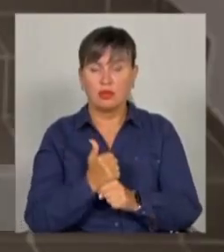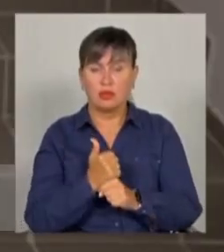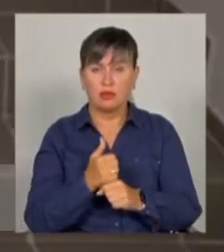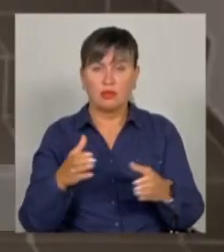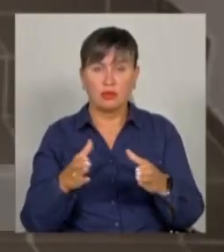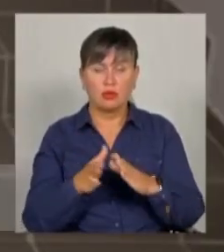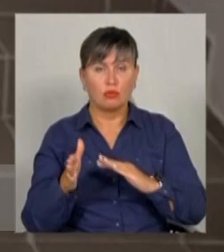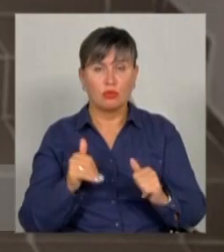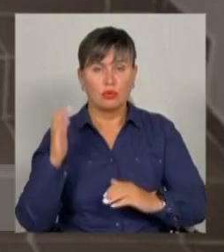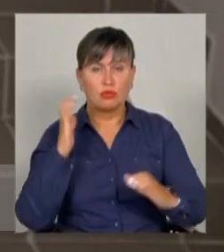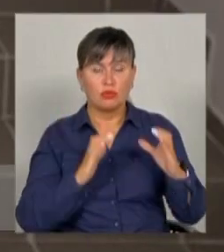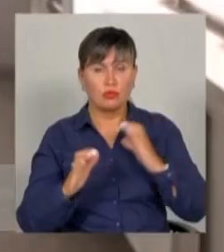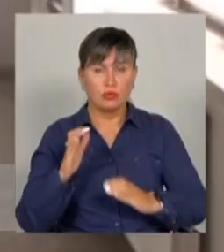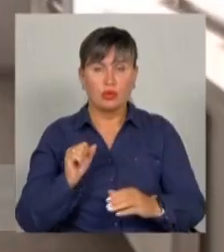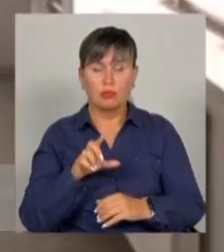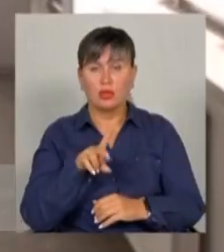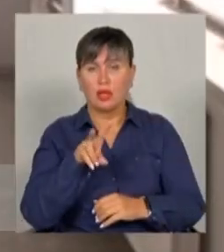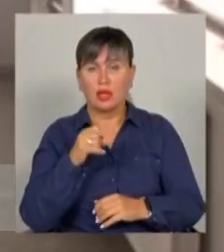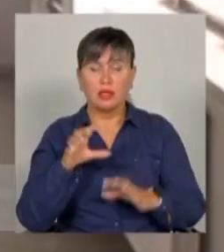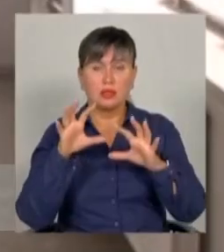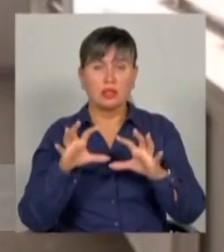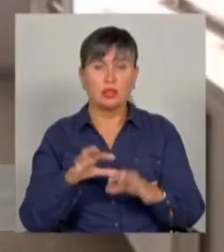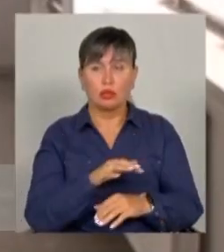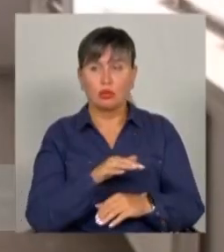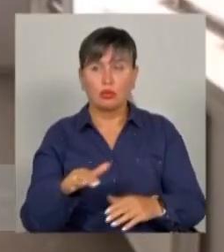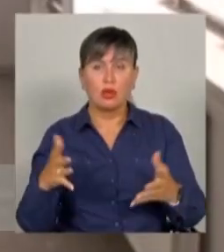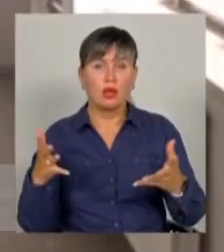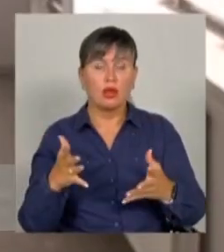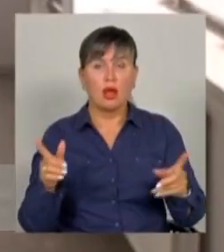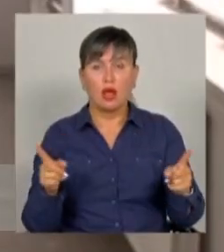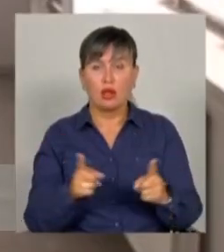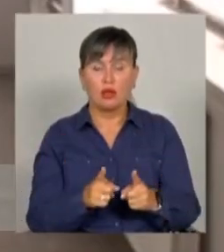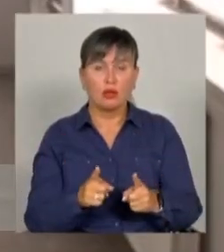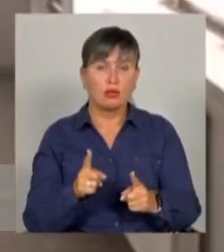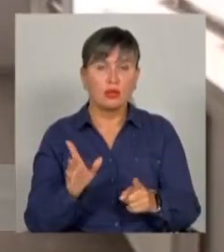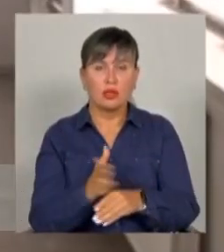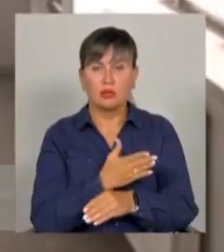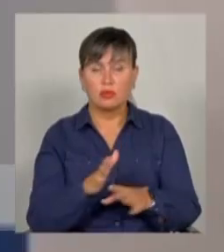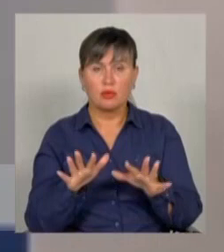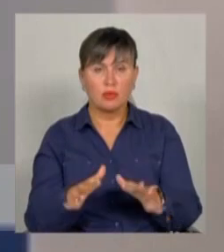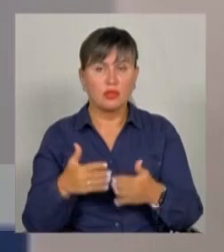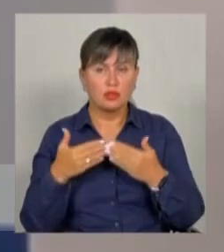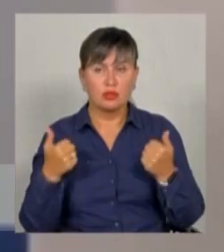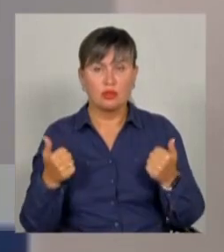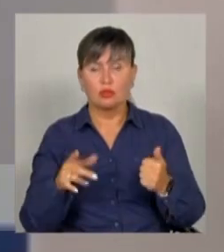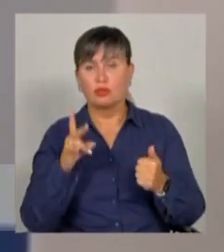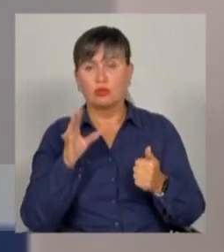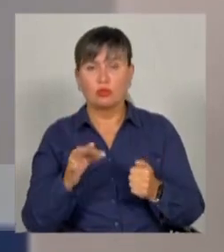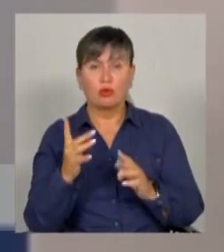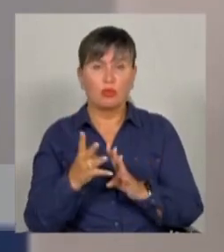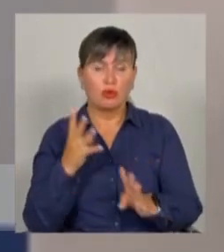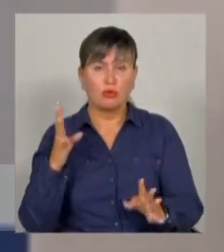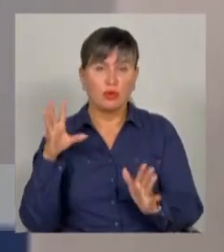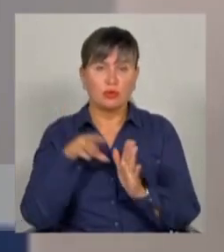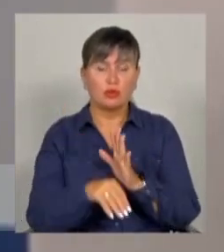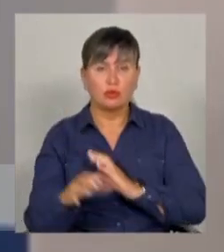послевузовского образования Хирки Аблайхан, на законодательном уровне каких-либо ограничений при распределении мест нет. Однако в первую очередь